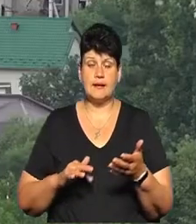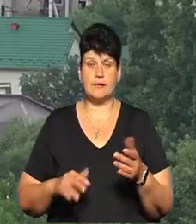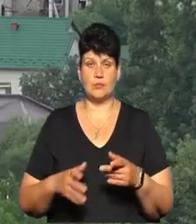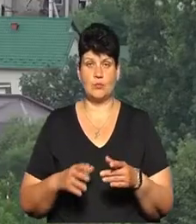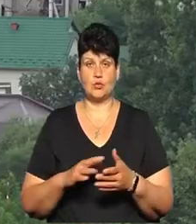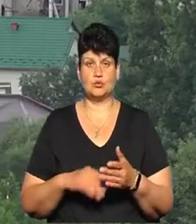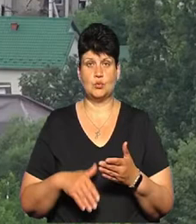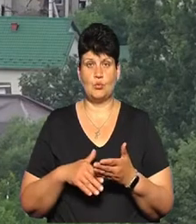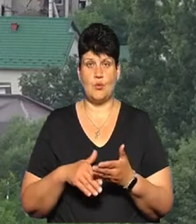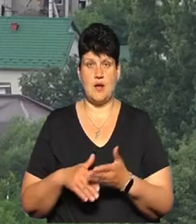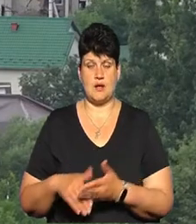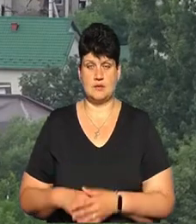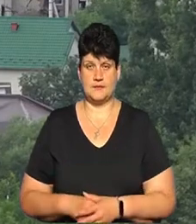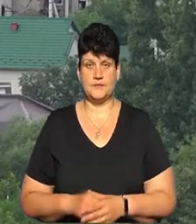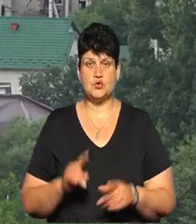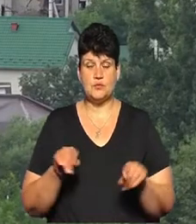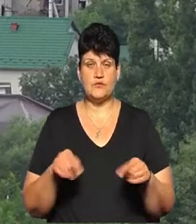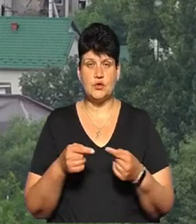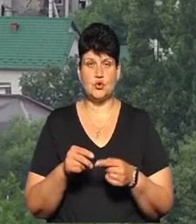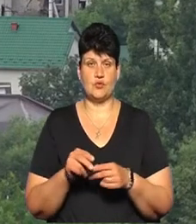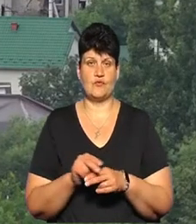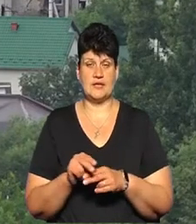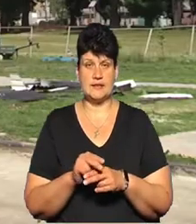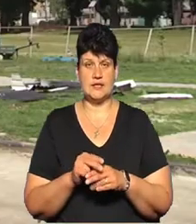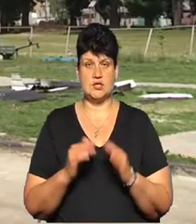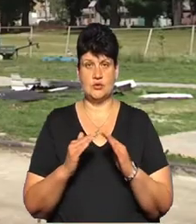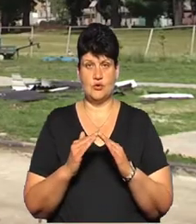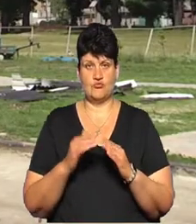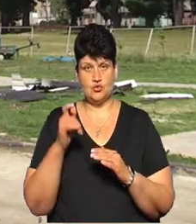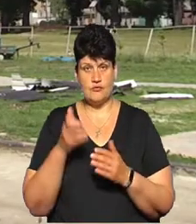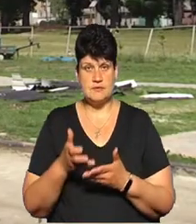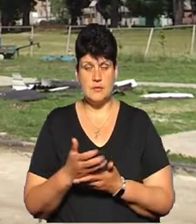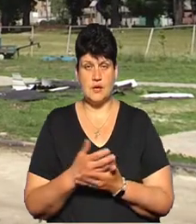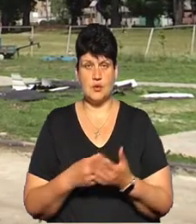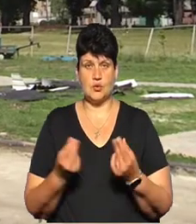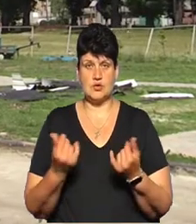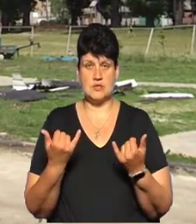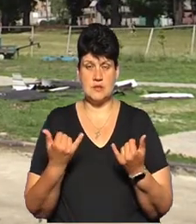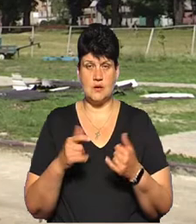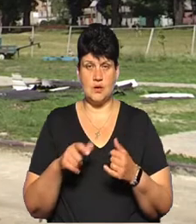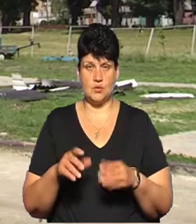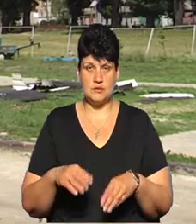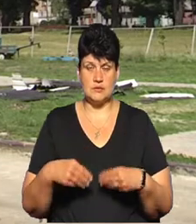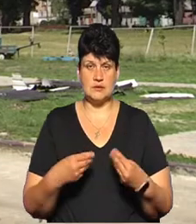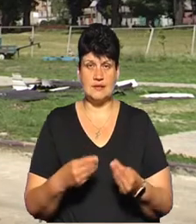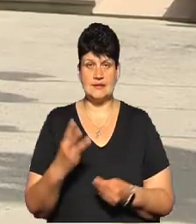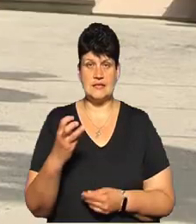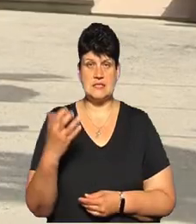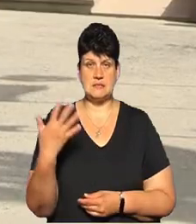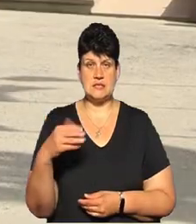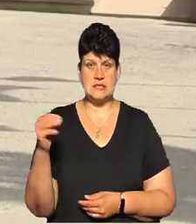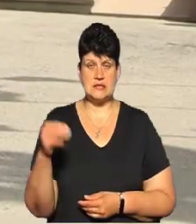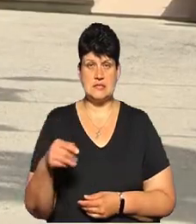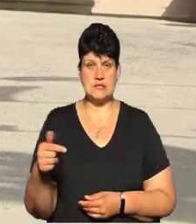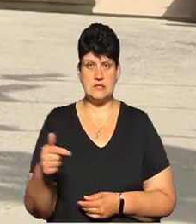допомагати. Щоб відновити пошкоджене житло, в Чорткові збирають гроші. Наразі люди пожертвували 350 тисяч гривень,